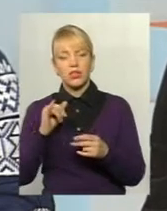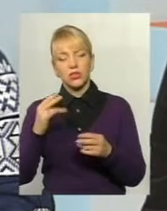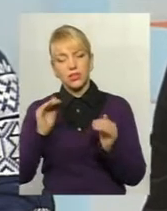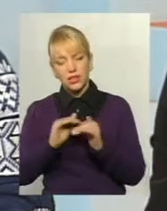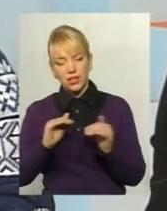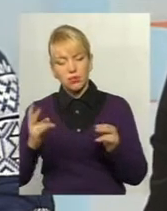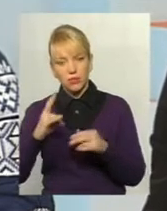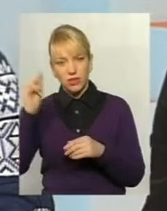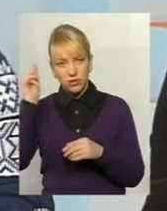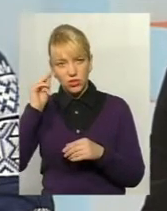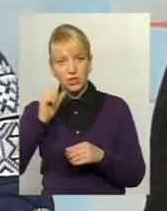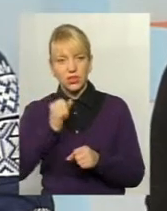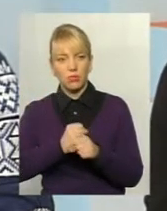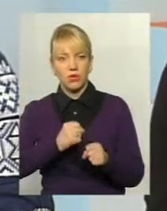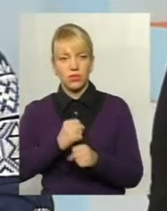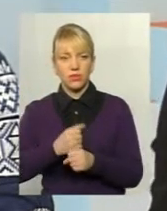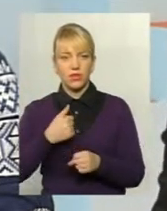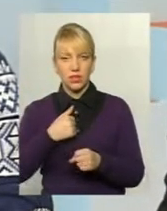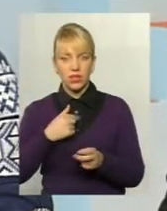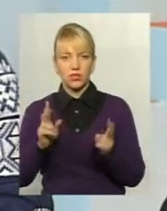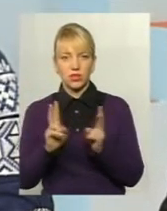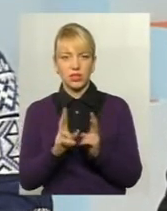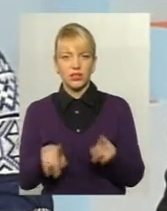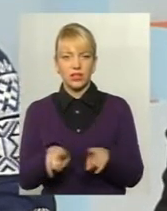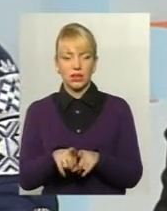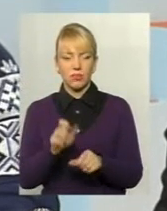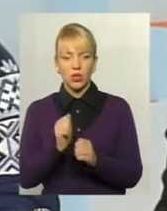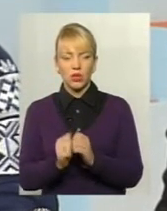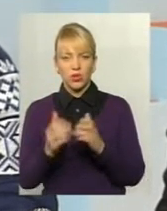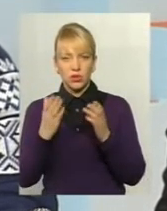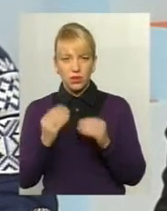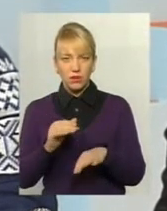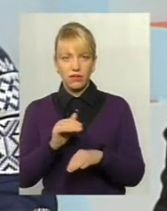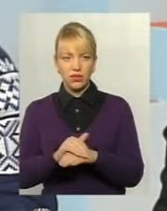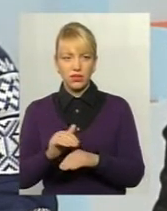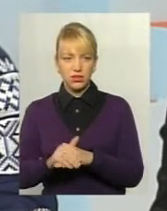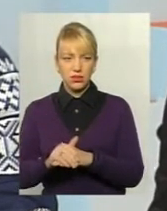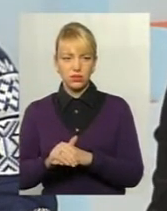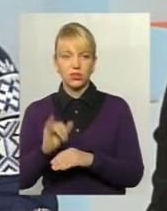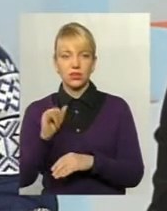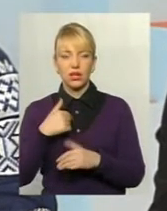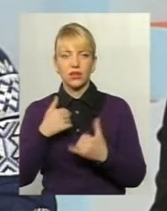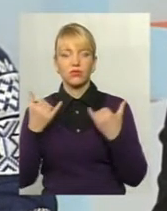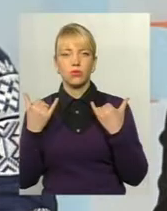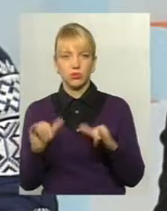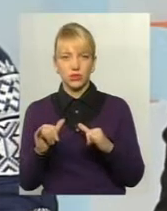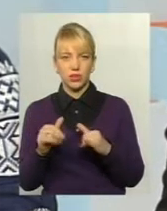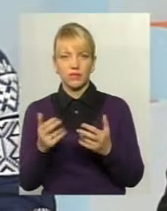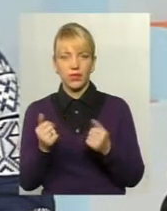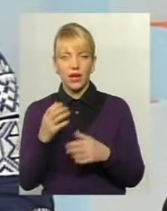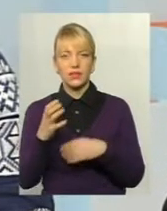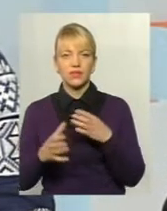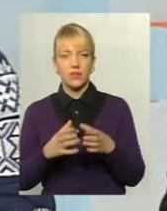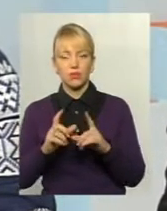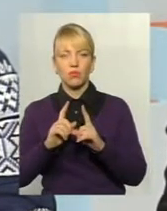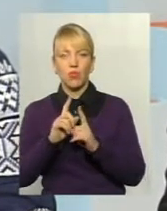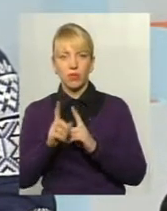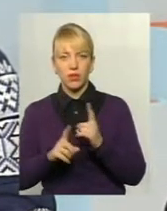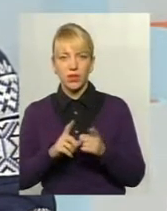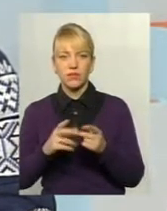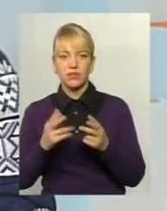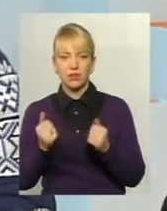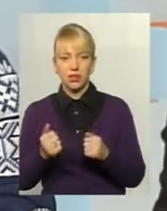працювати. Я, до речі, з таким от стикаюся кожен день фактично, і я дивуюся, да, світ помінявся, да,